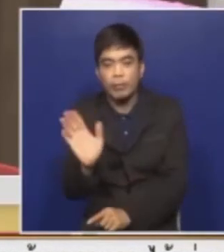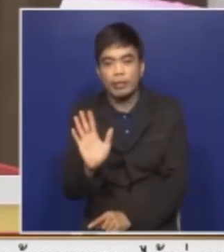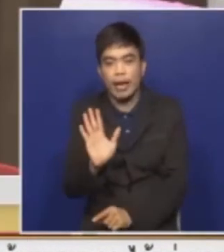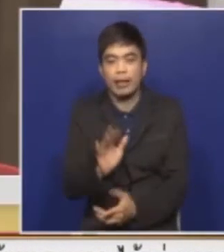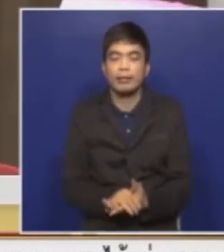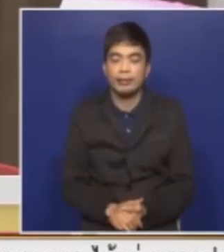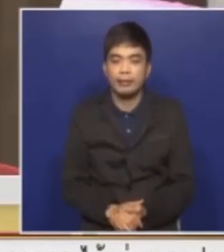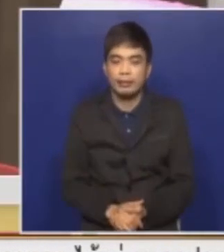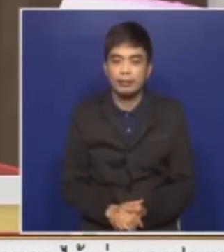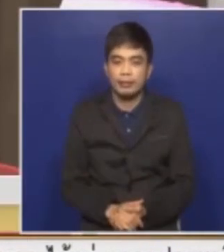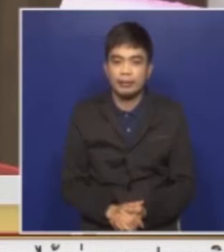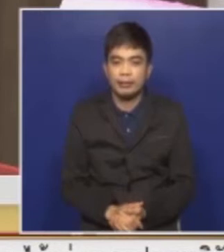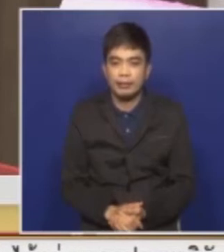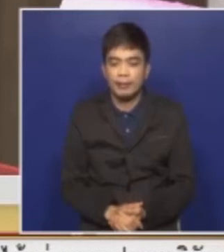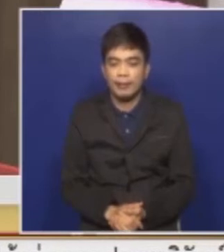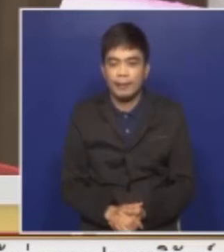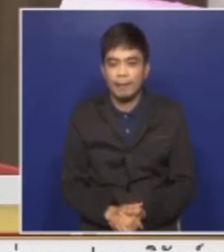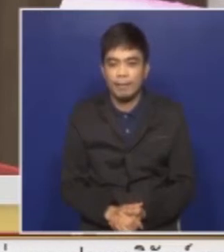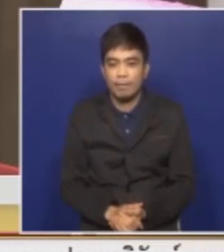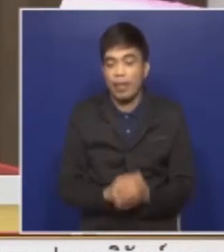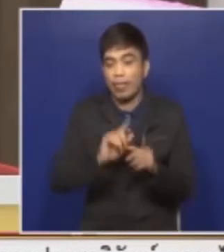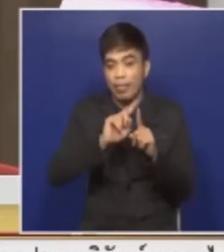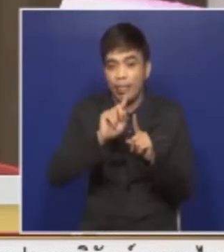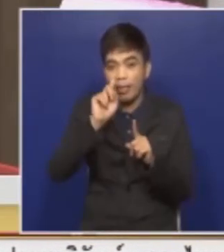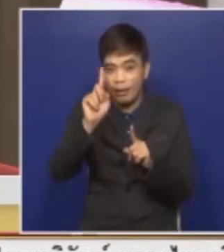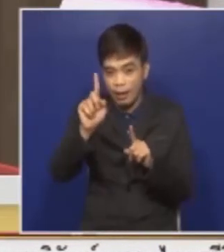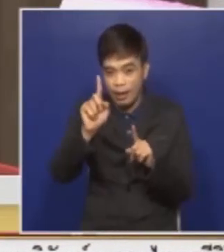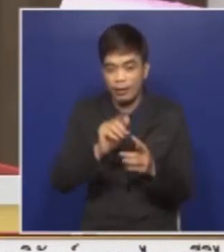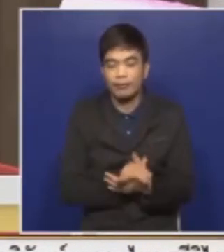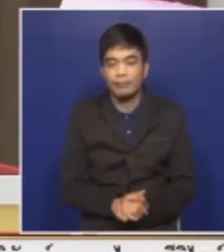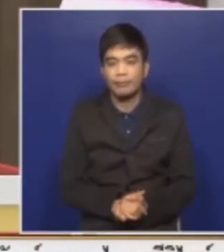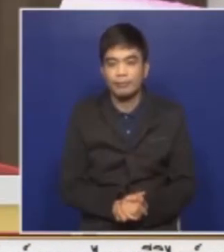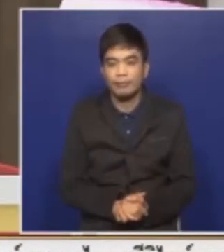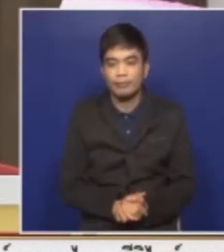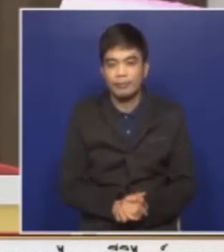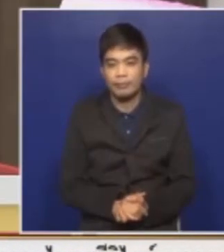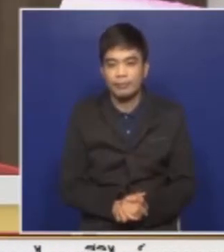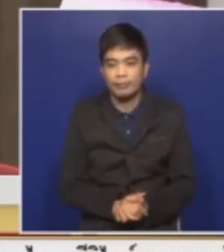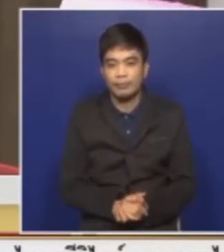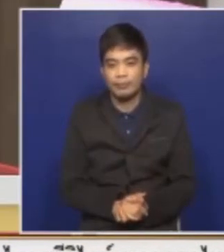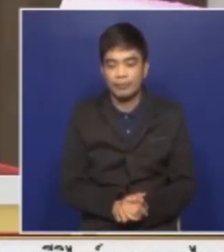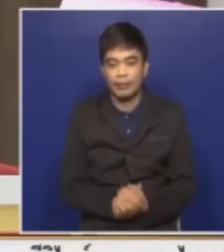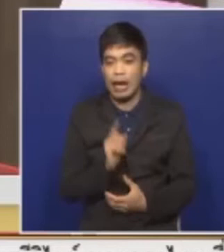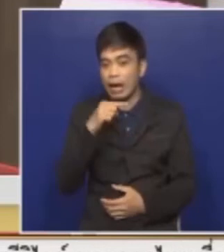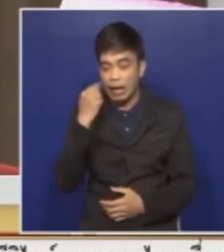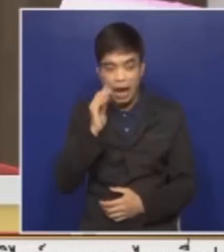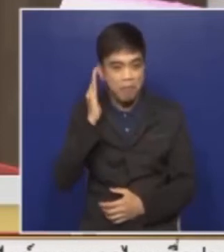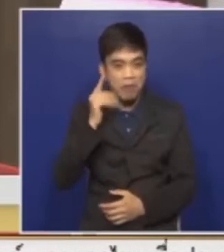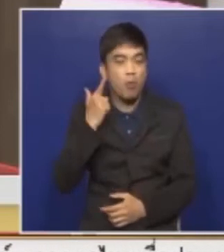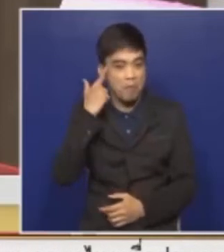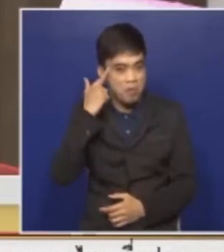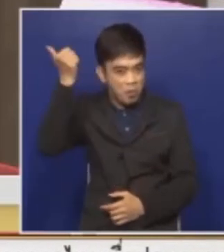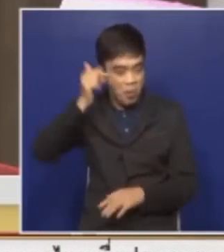านด้านอันแรกนี่ได้ให้คนที่มีความรู้ทางเทคนิคเรื่องนี้เข้